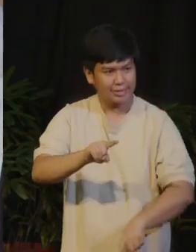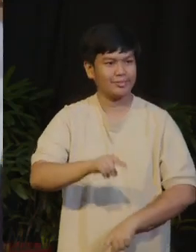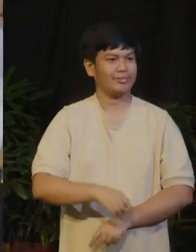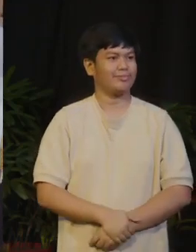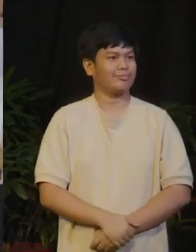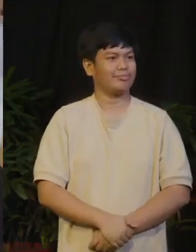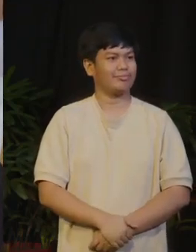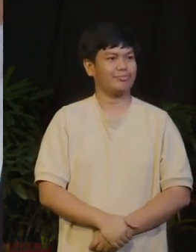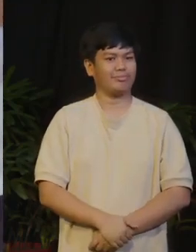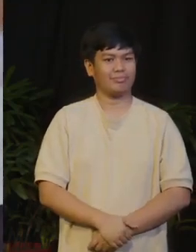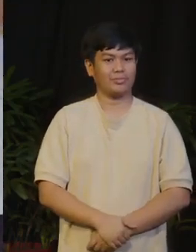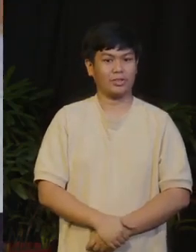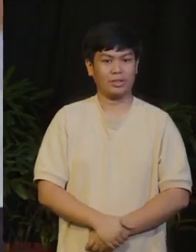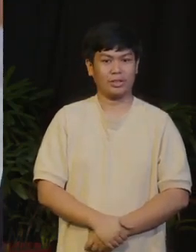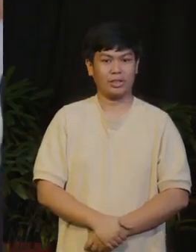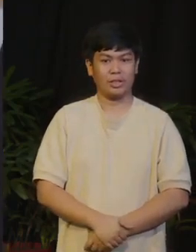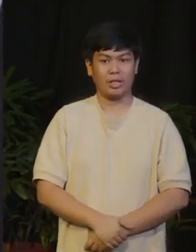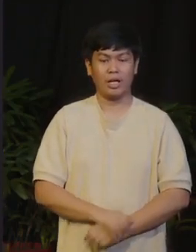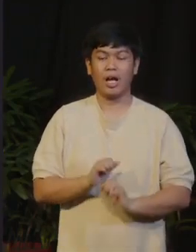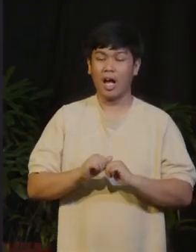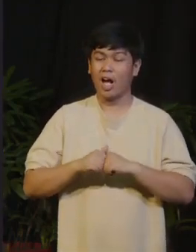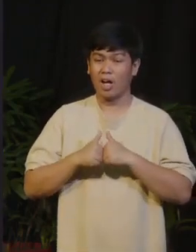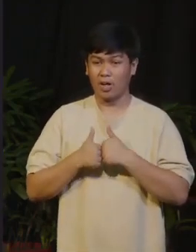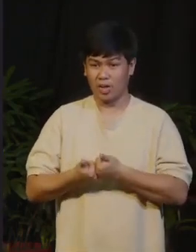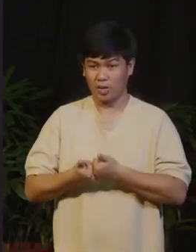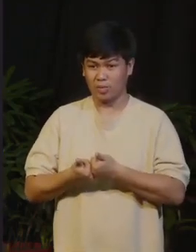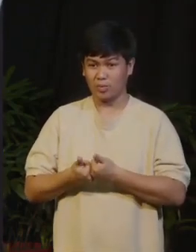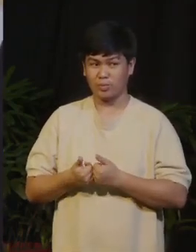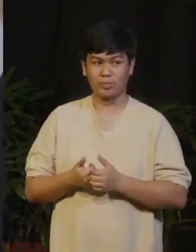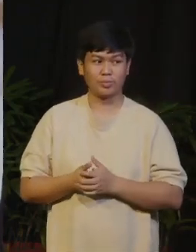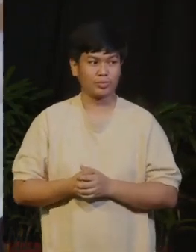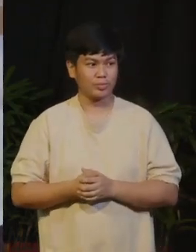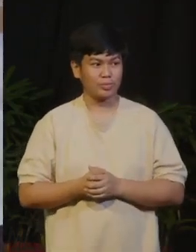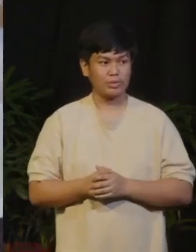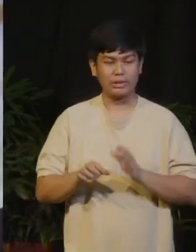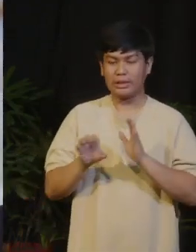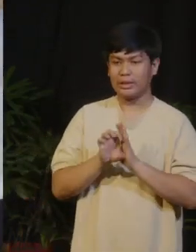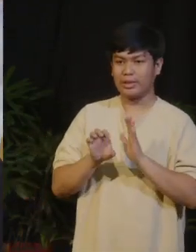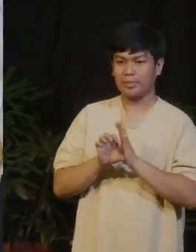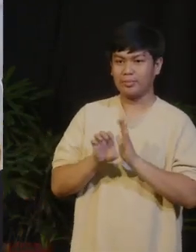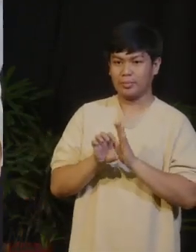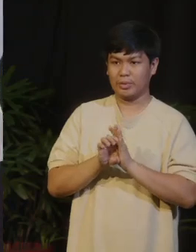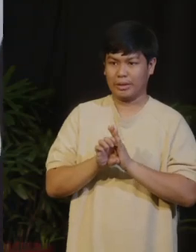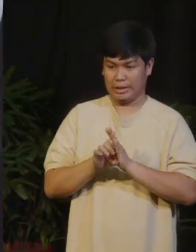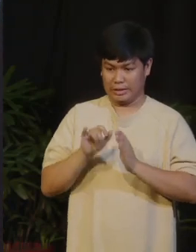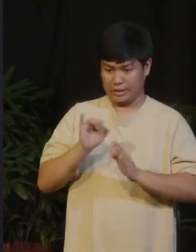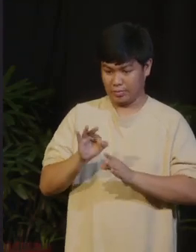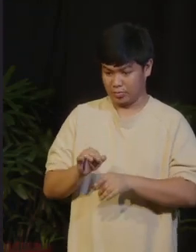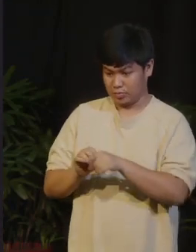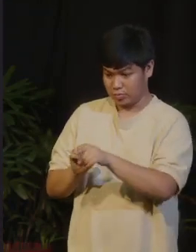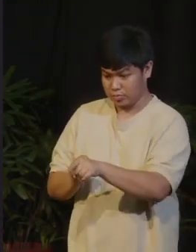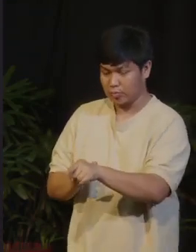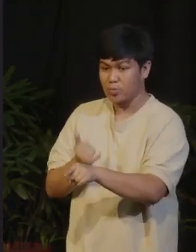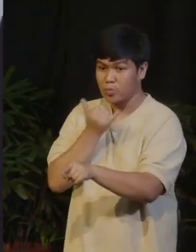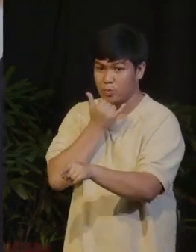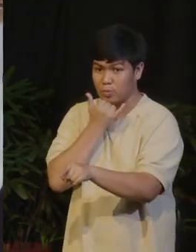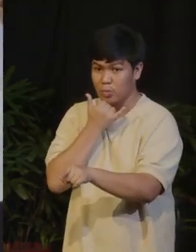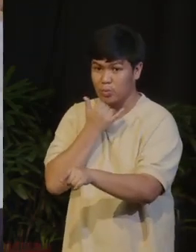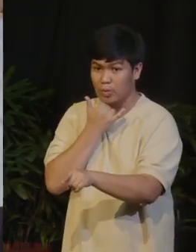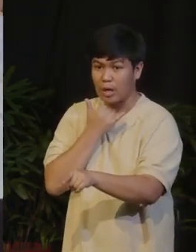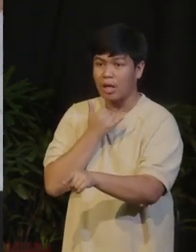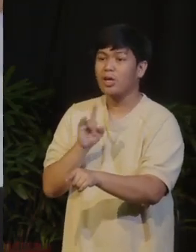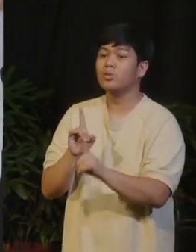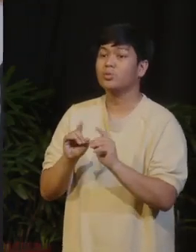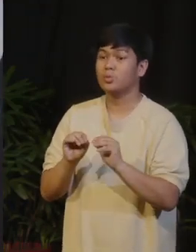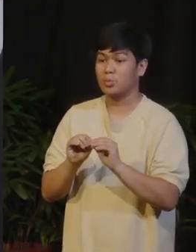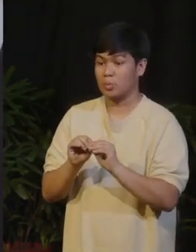Kailangan lamang nating husgahan ang isang tao para malaman natin kung kailangan natin siyang ituwid, kung kailangan paalalahanan, kung